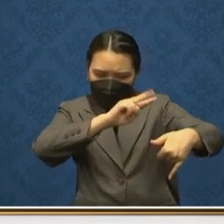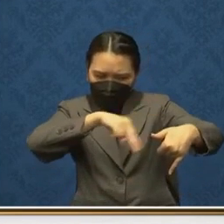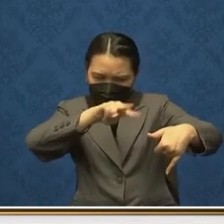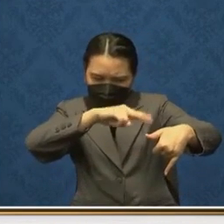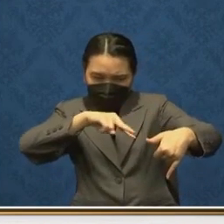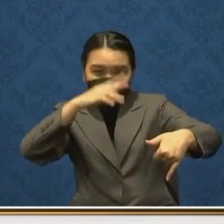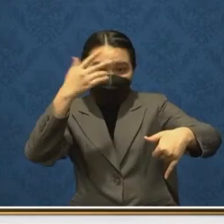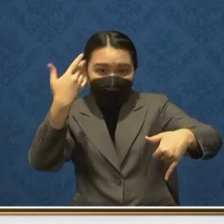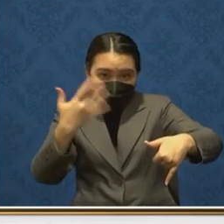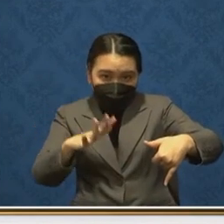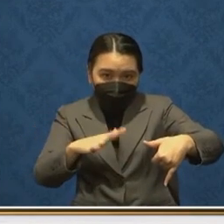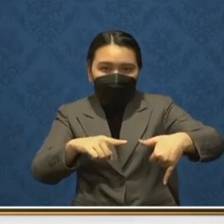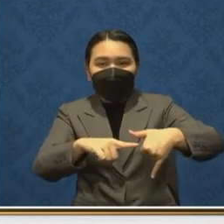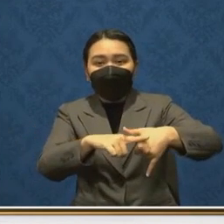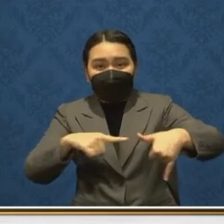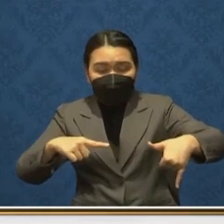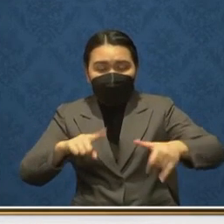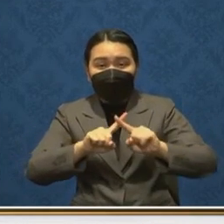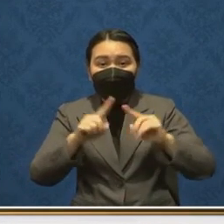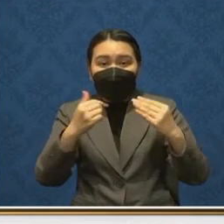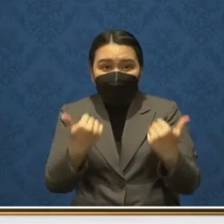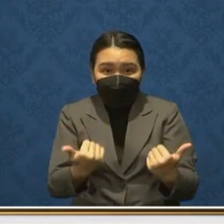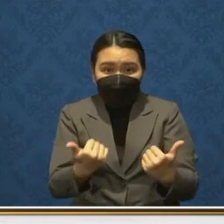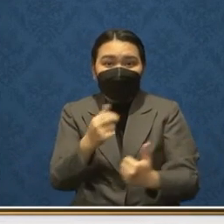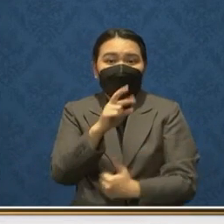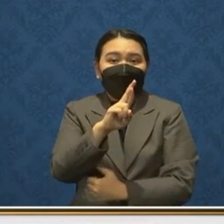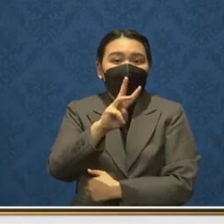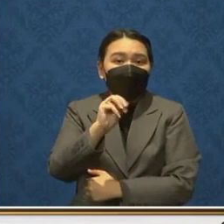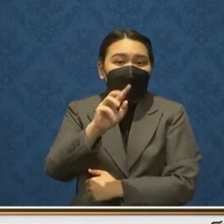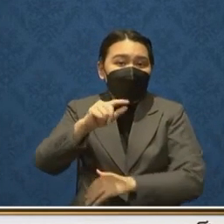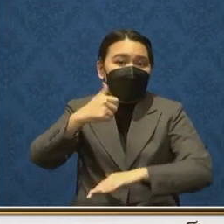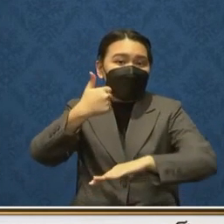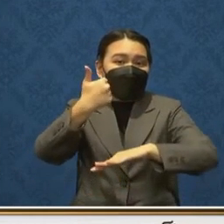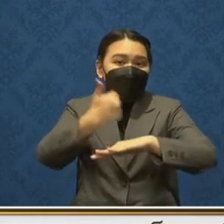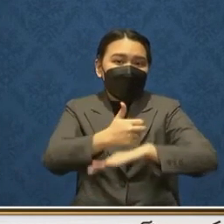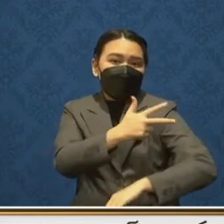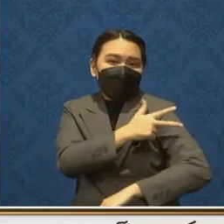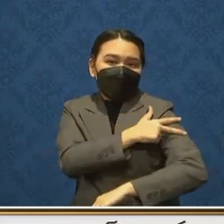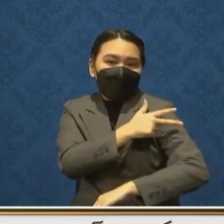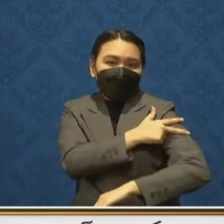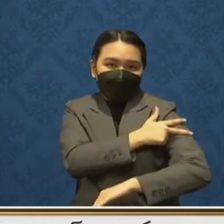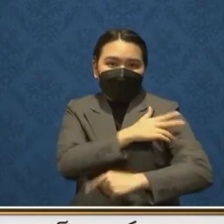อัี้ขึ้นไปวารันตี ด็เตอร์เธรมชัยสีอ่อน